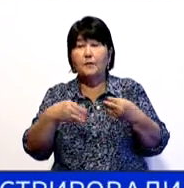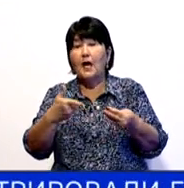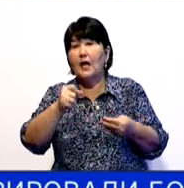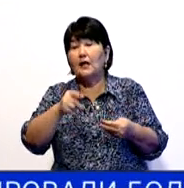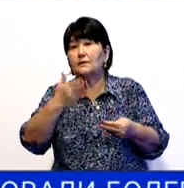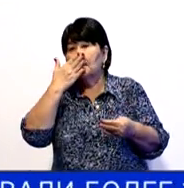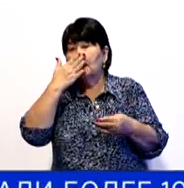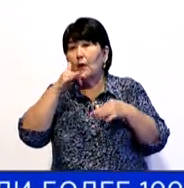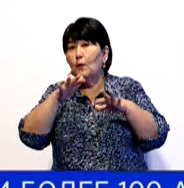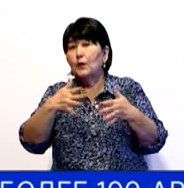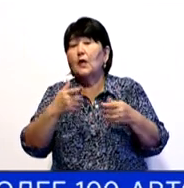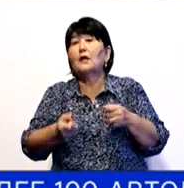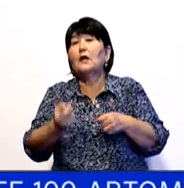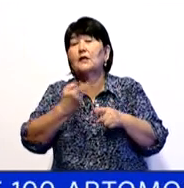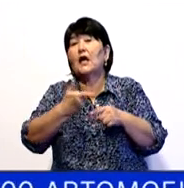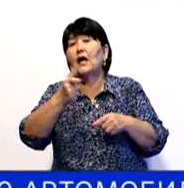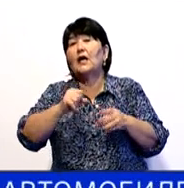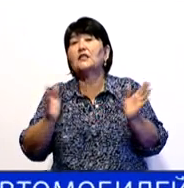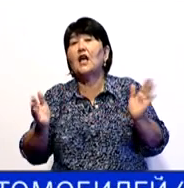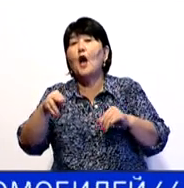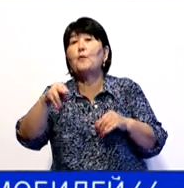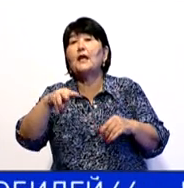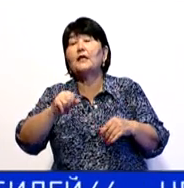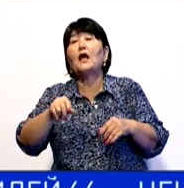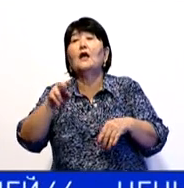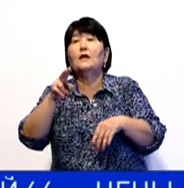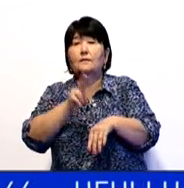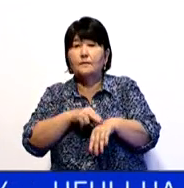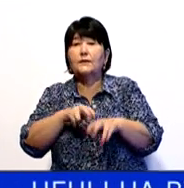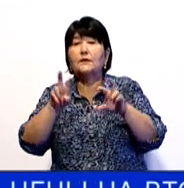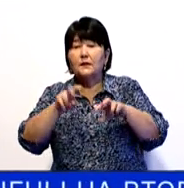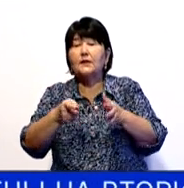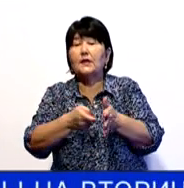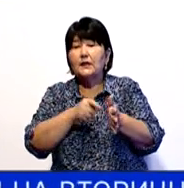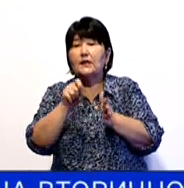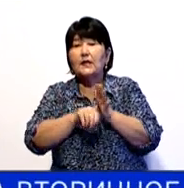утечки нет. Утечка могла исходить от газ-плиты. Районной полиции проводятся следственные действия.